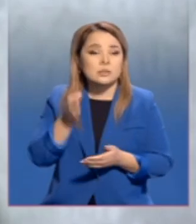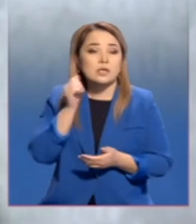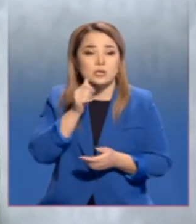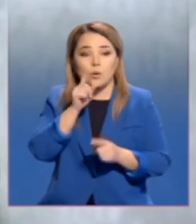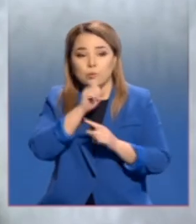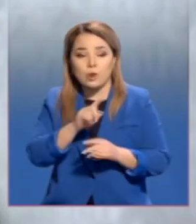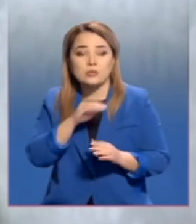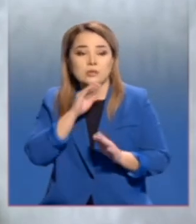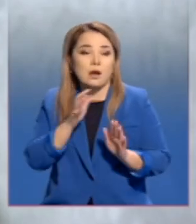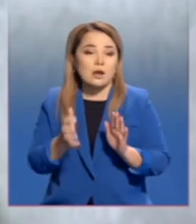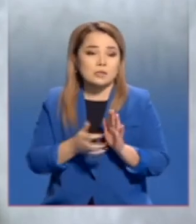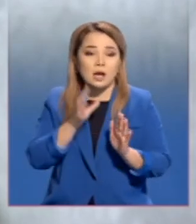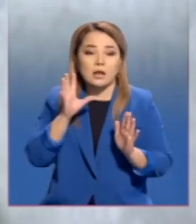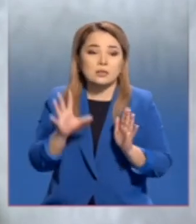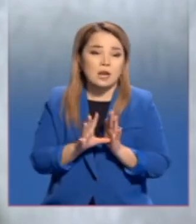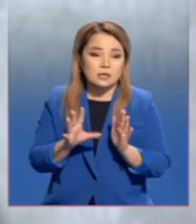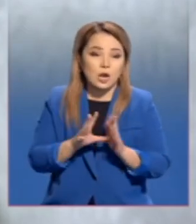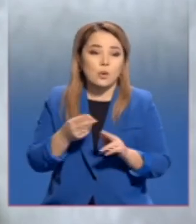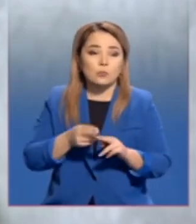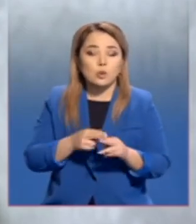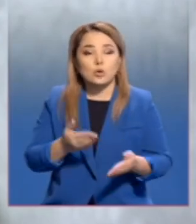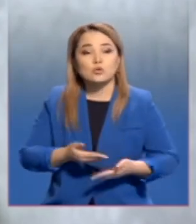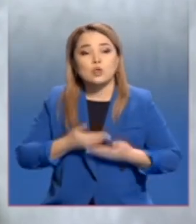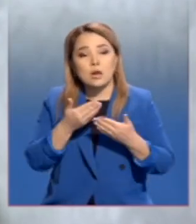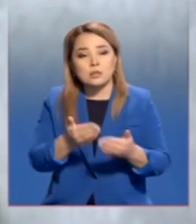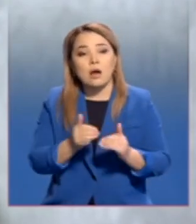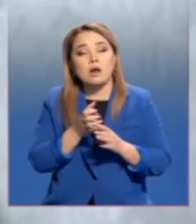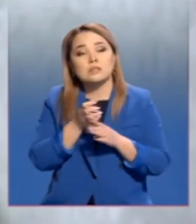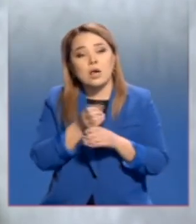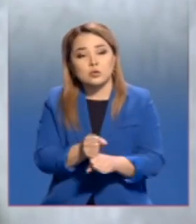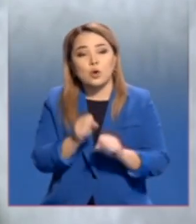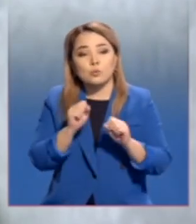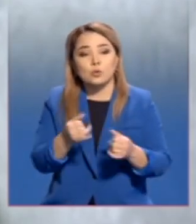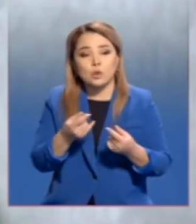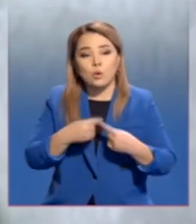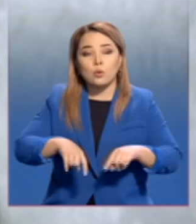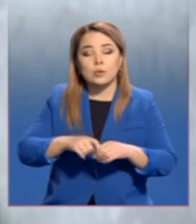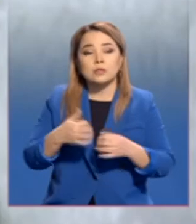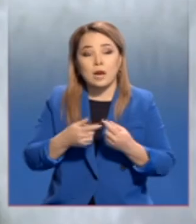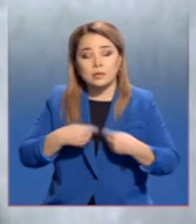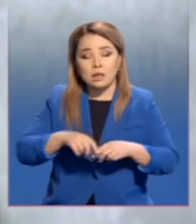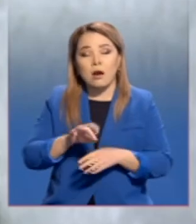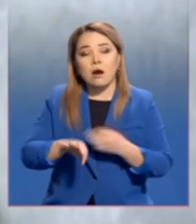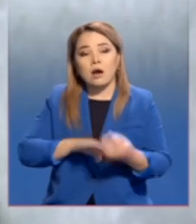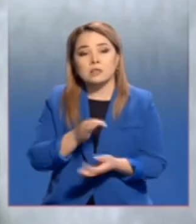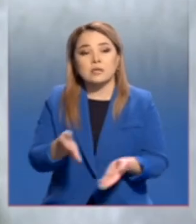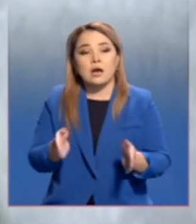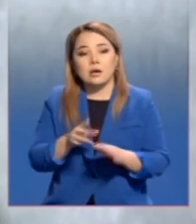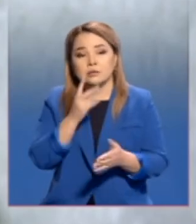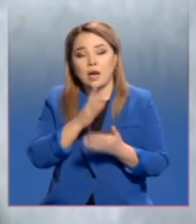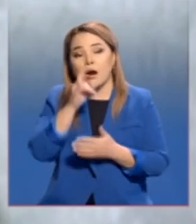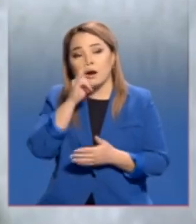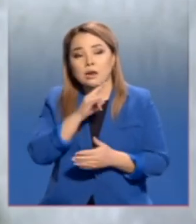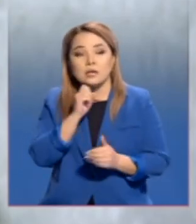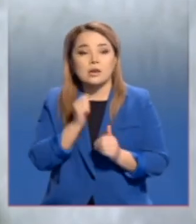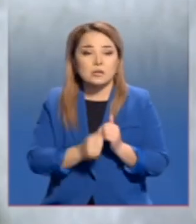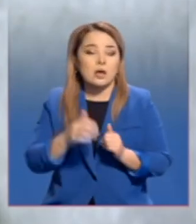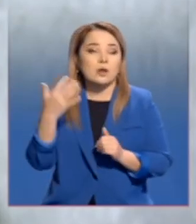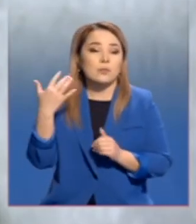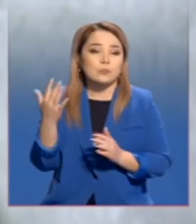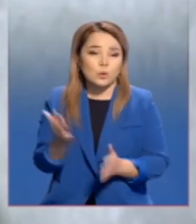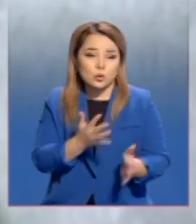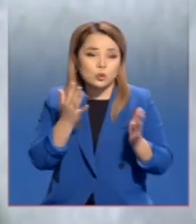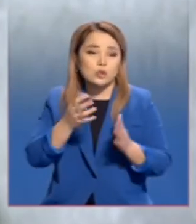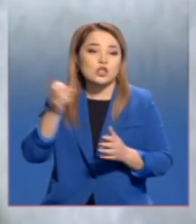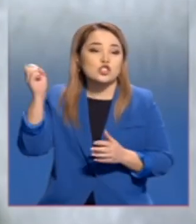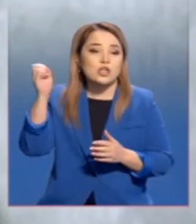болмайды. Тапшылықтан бұрын энергияның бұл түріне сұраныс та азаюы мүмкін. Өйткені бұл қоршаған ортаға қалдық шығарады. Қазақстан неғұрлым күннен, желден, өзге